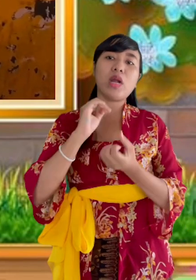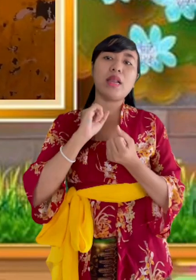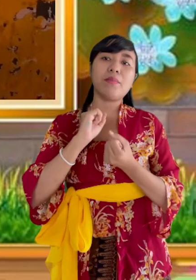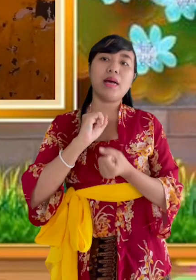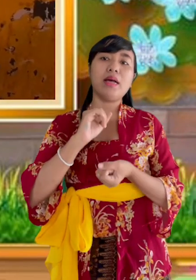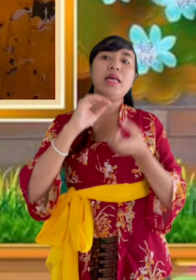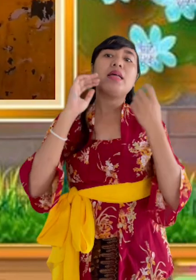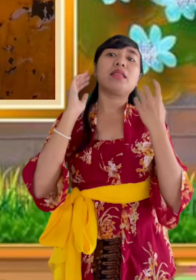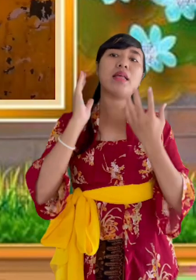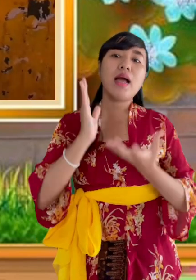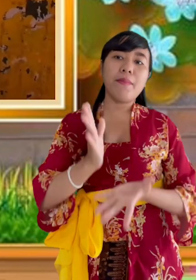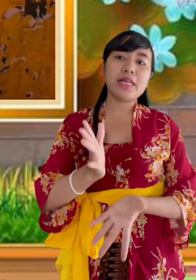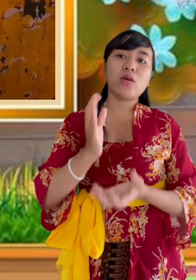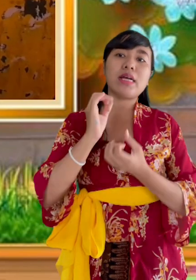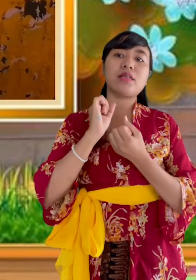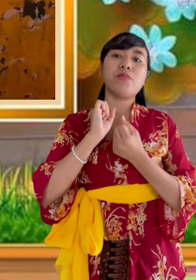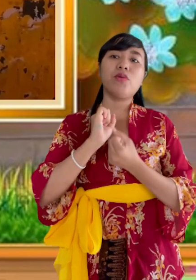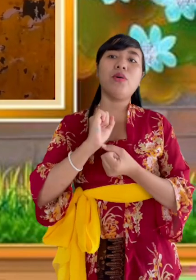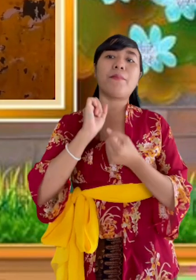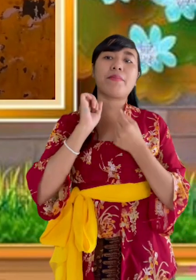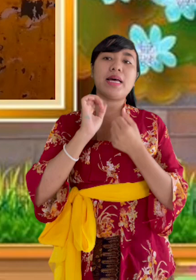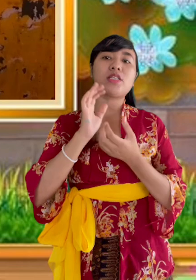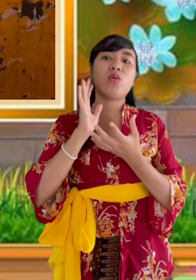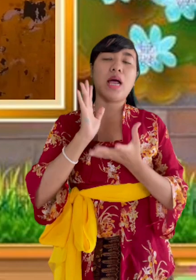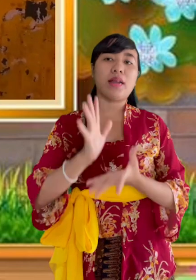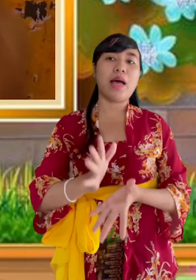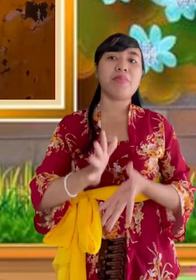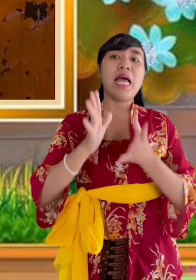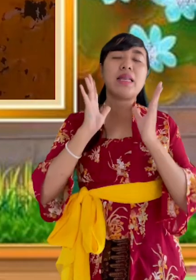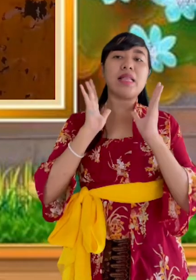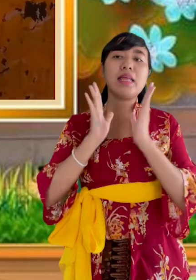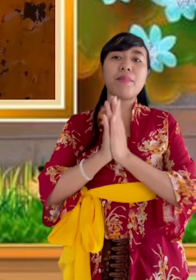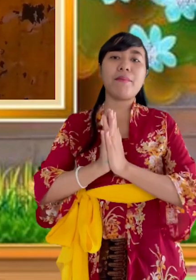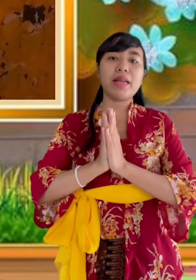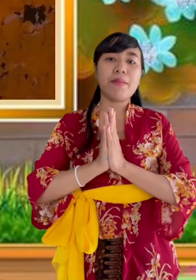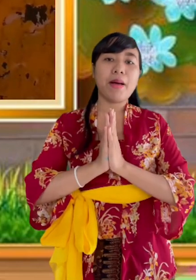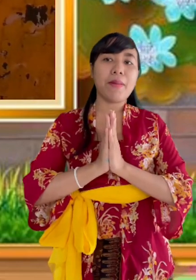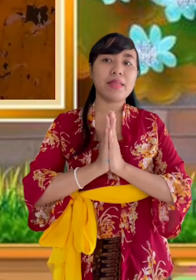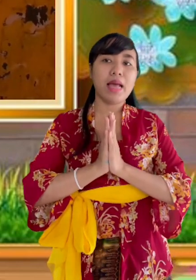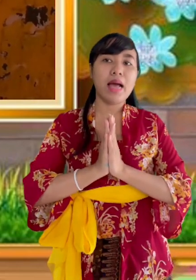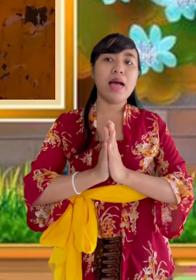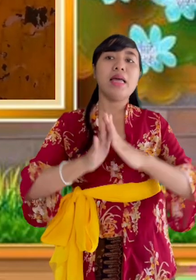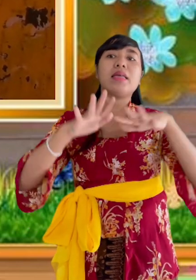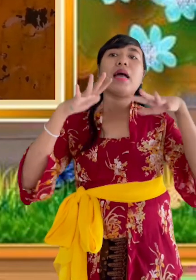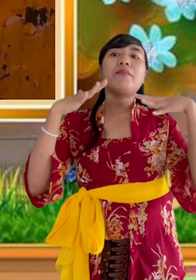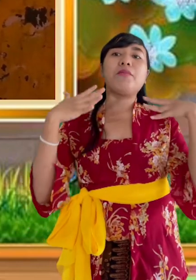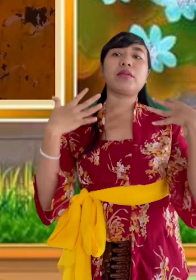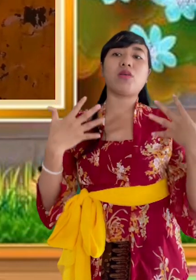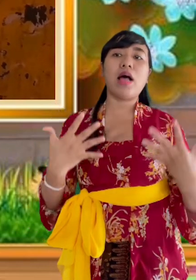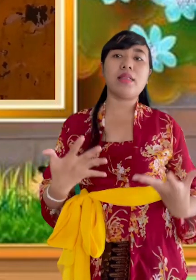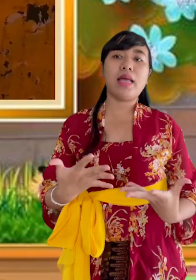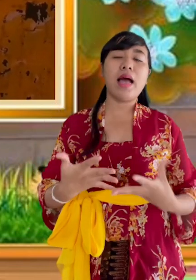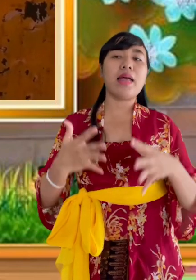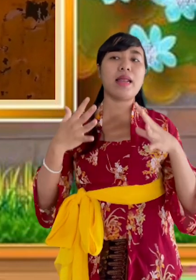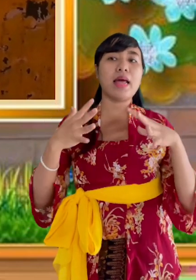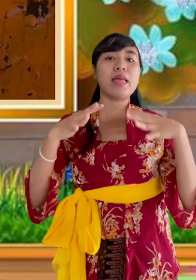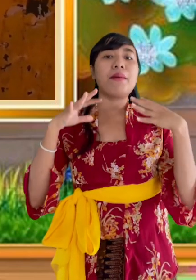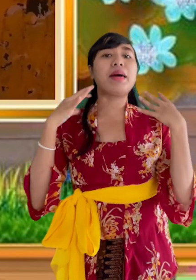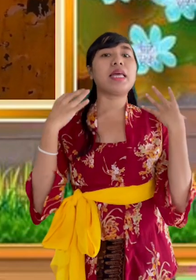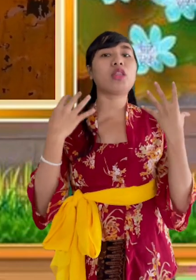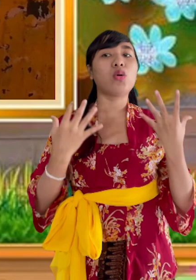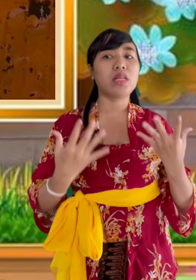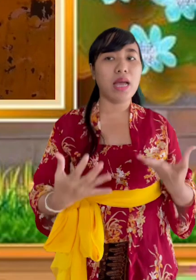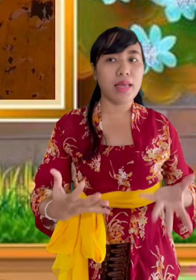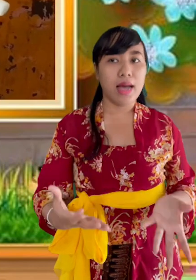12 kurang 5, 13 kurang 10, 14 kurang 6. Nanti mama dan papanya yang membuat soalnya, anak-anak